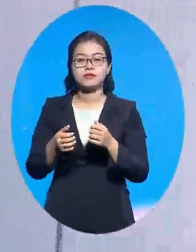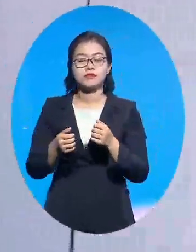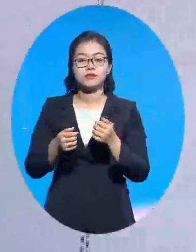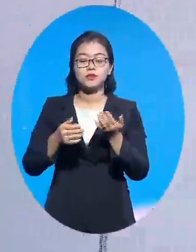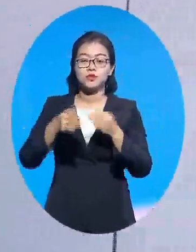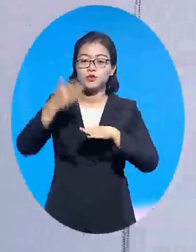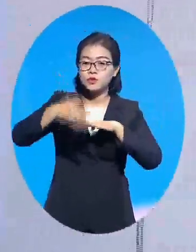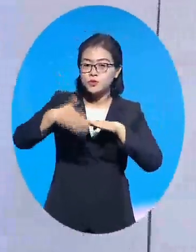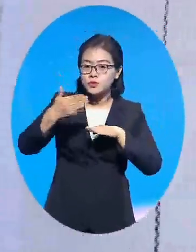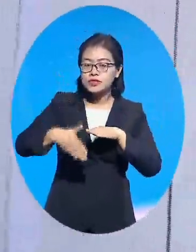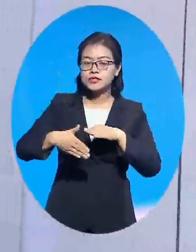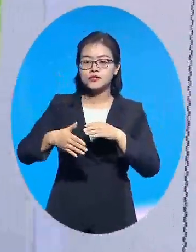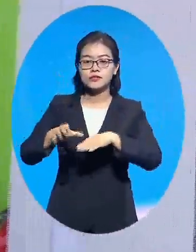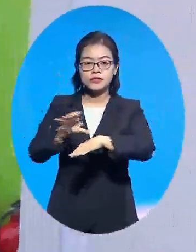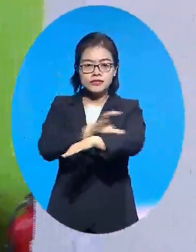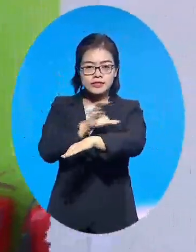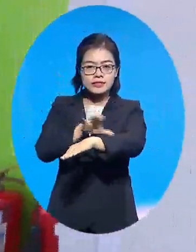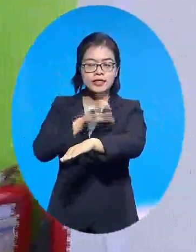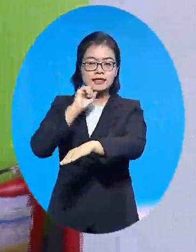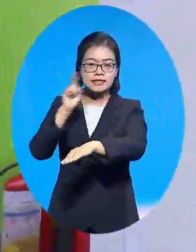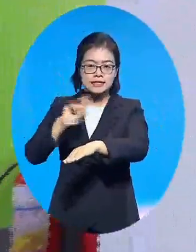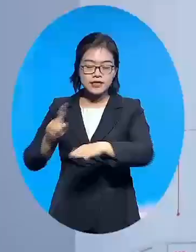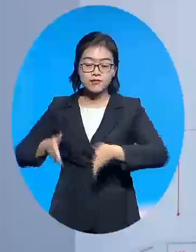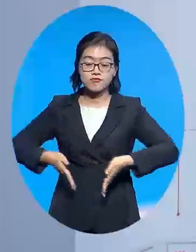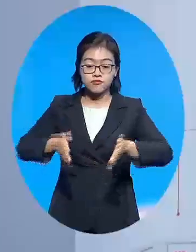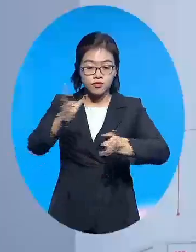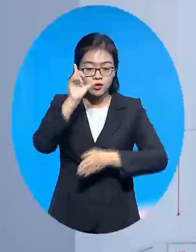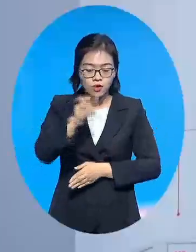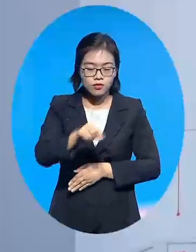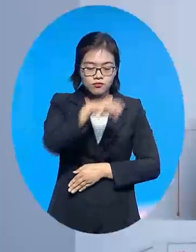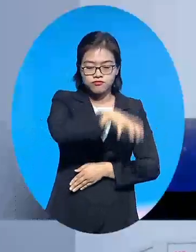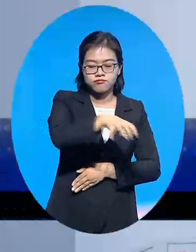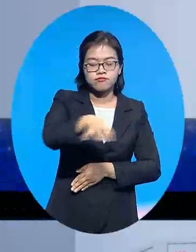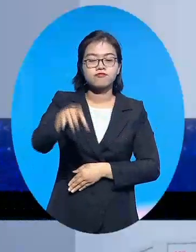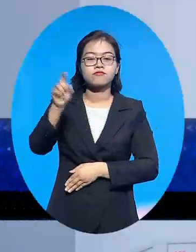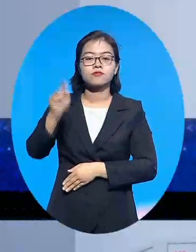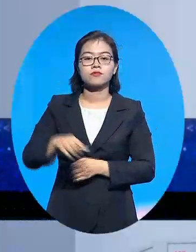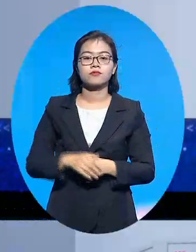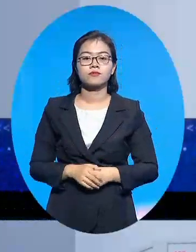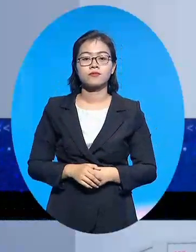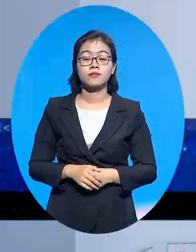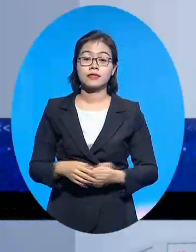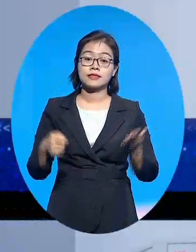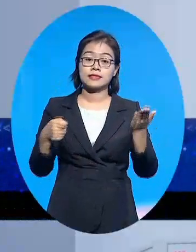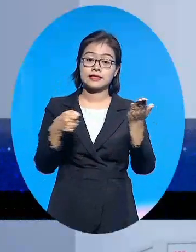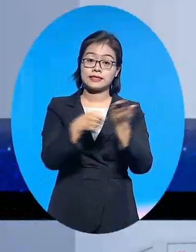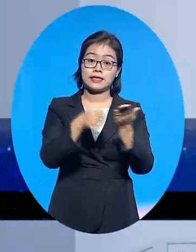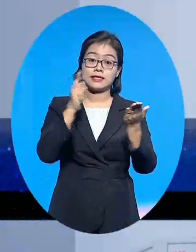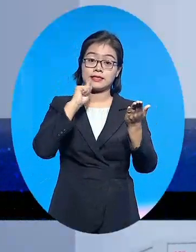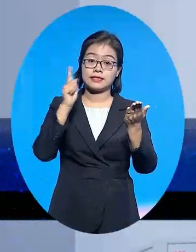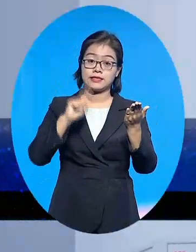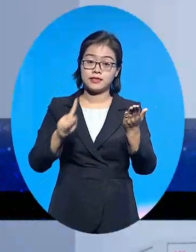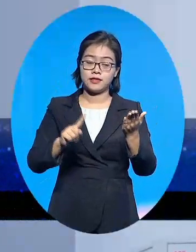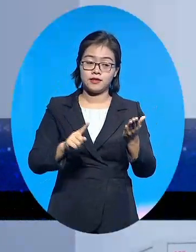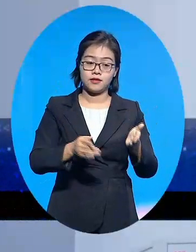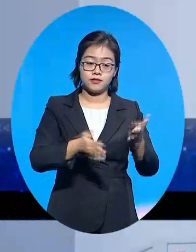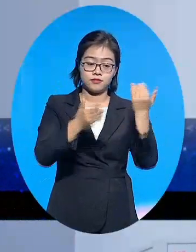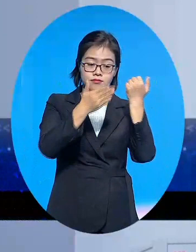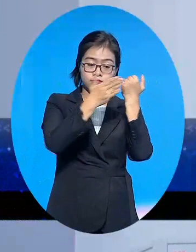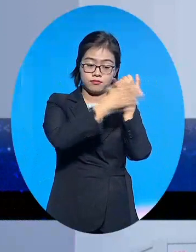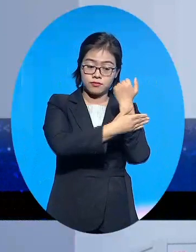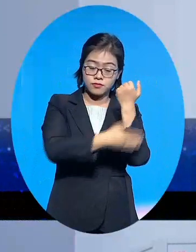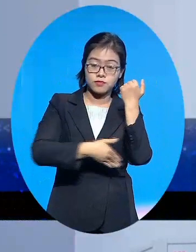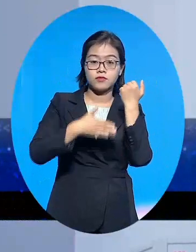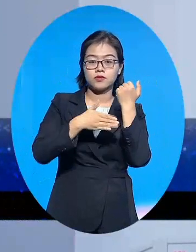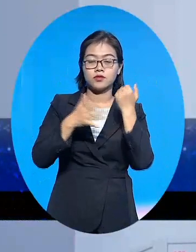cho đến các trạm sạc công suất cao trên các đường cao tốc bộ sạc xe điện của ABB được lắp đặt với số lượng lớn nhất trên phạm vi toàn cầu hiện